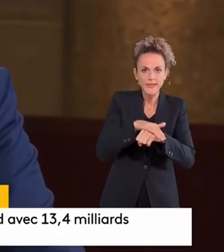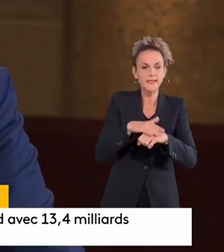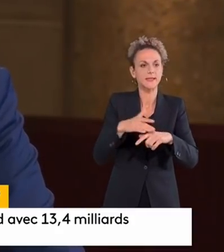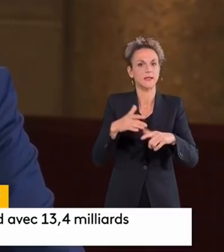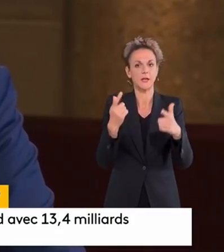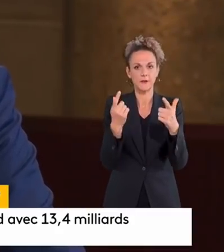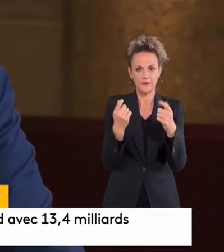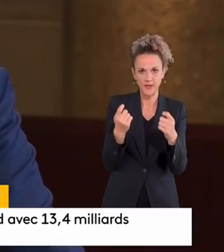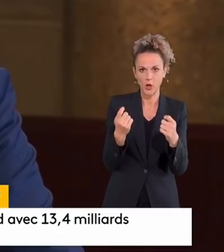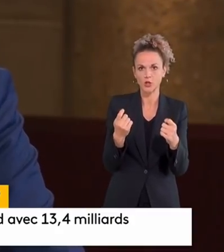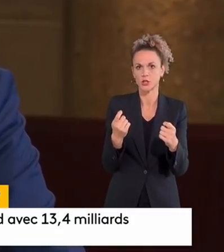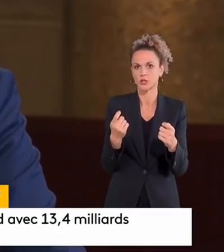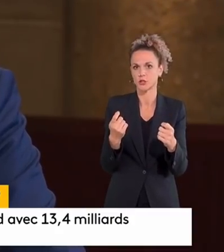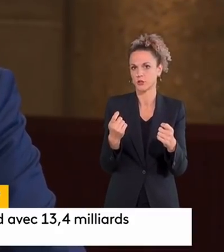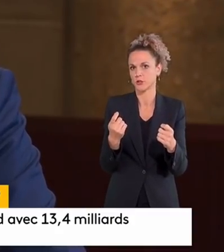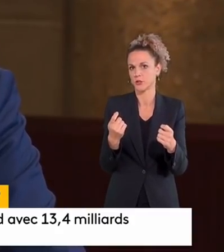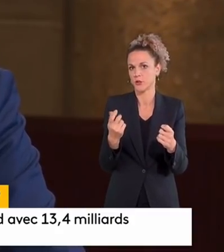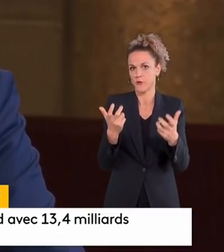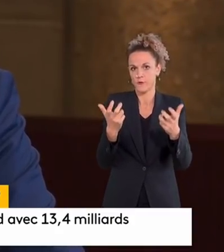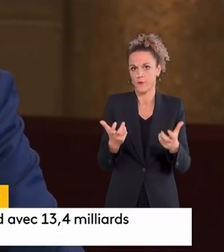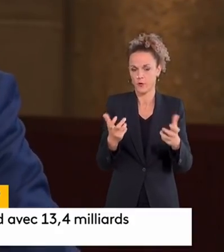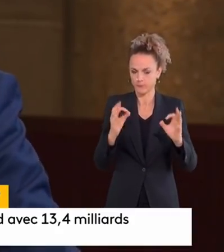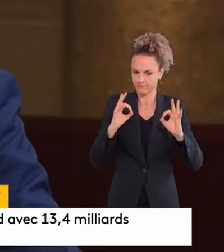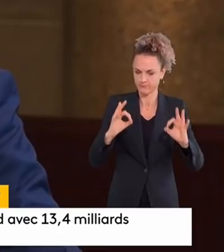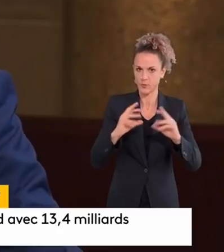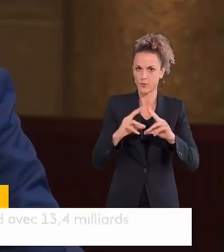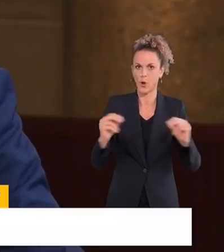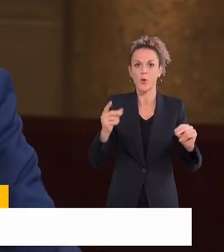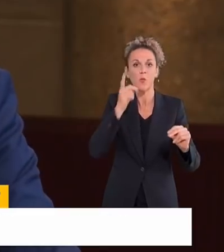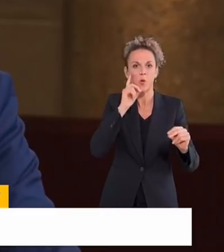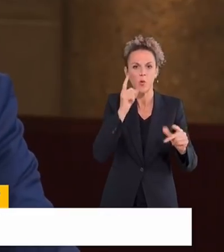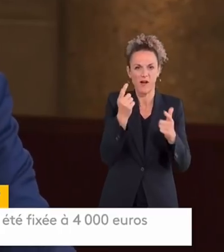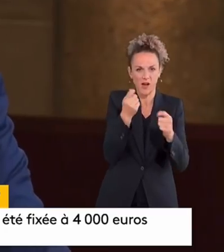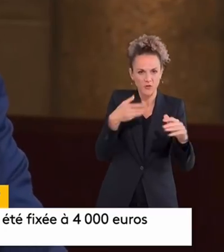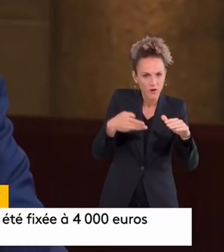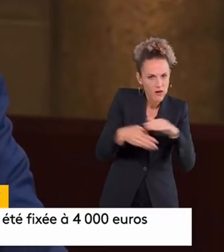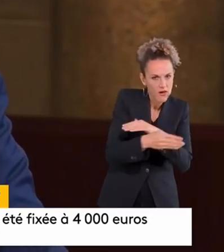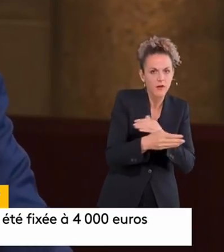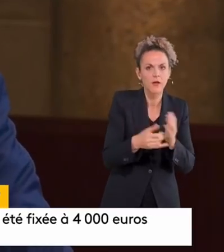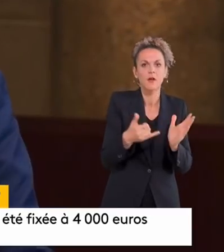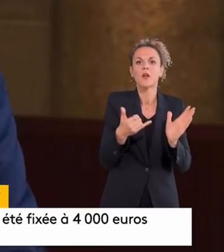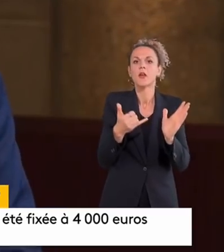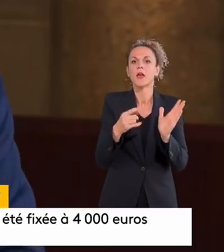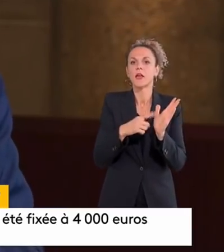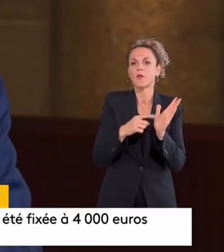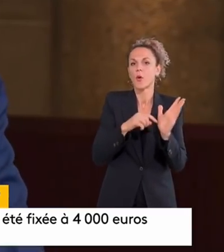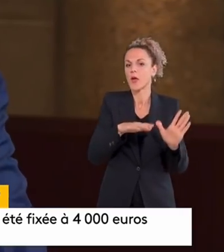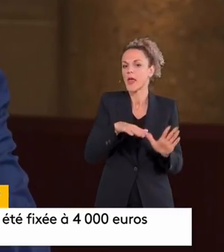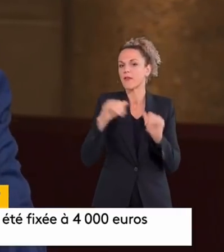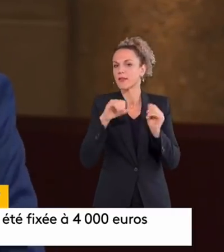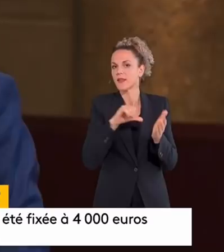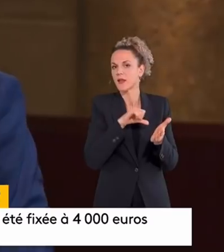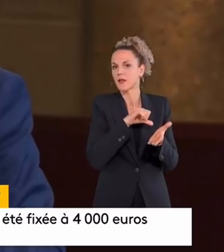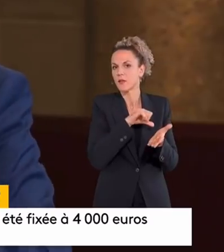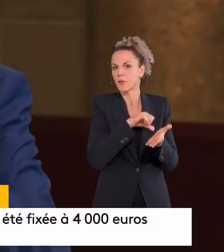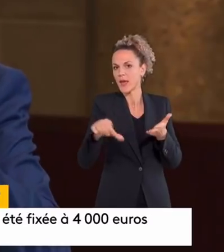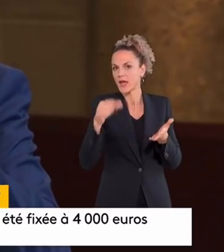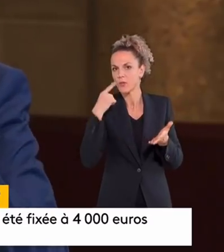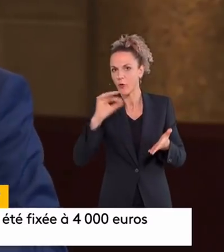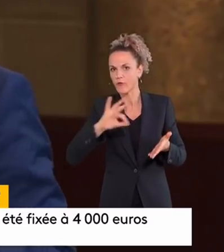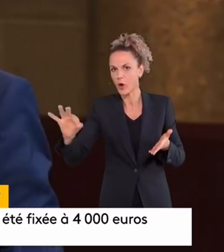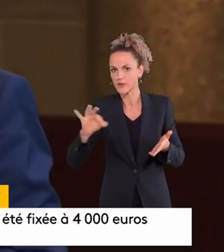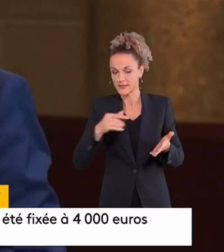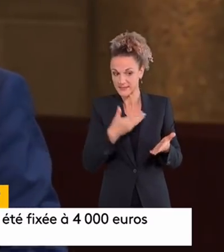ne supporte pas la fraude et l'évasion fiscale qui minent justement notre République et